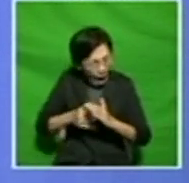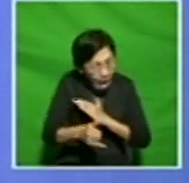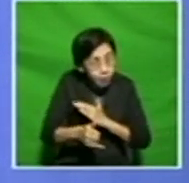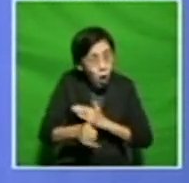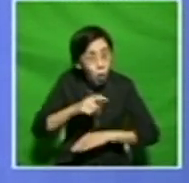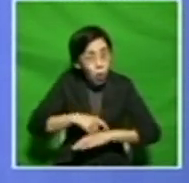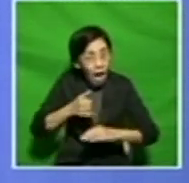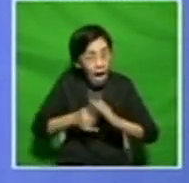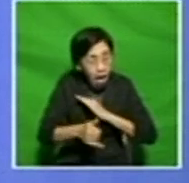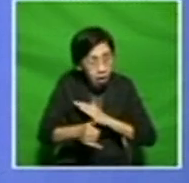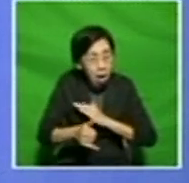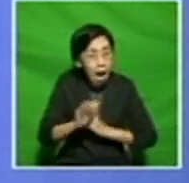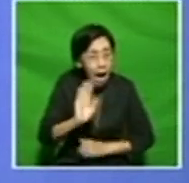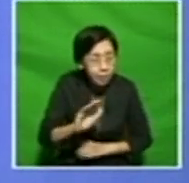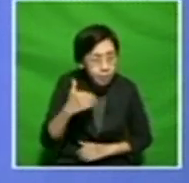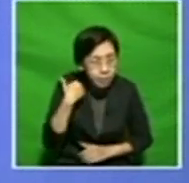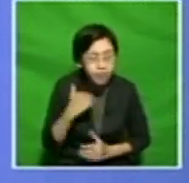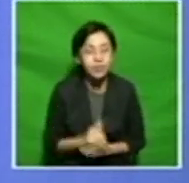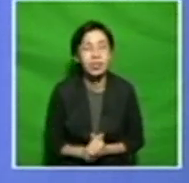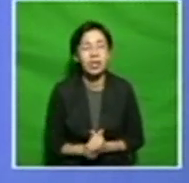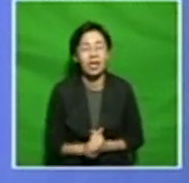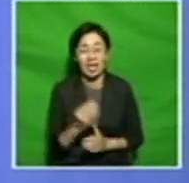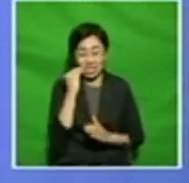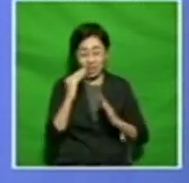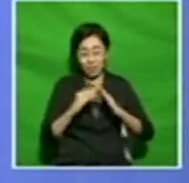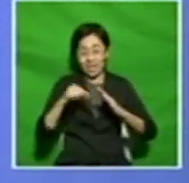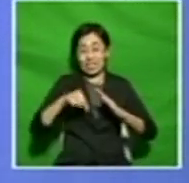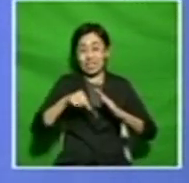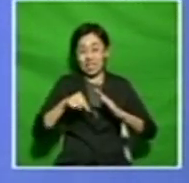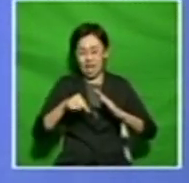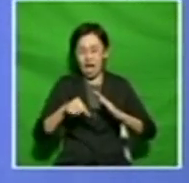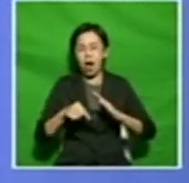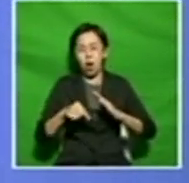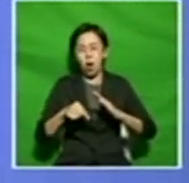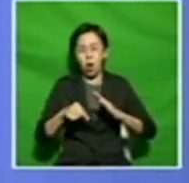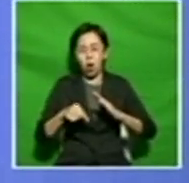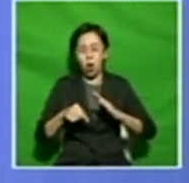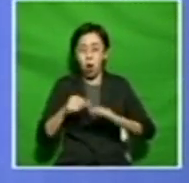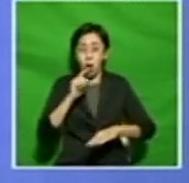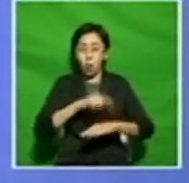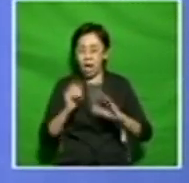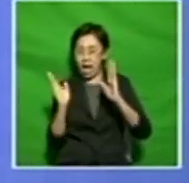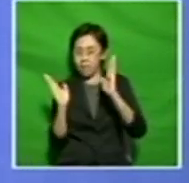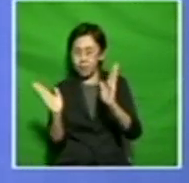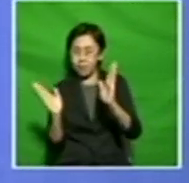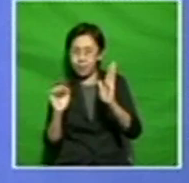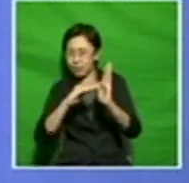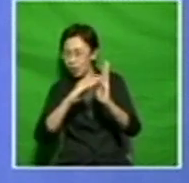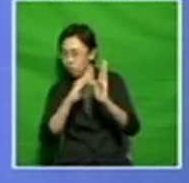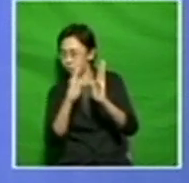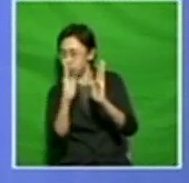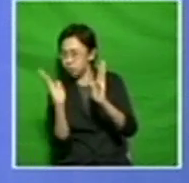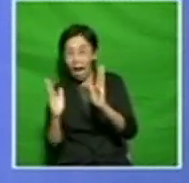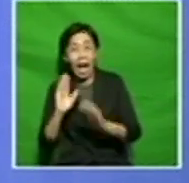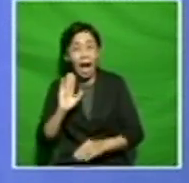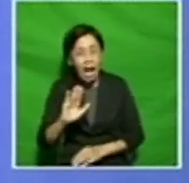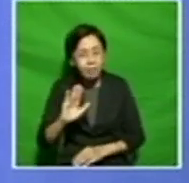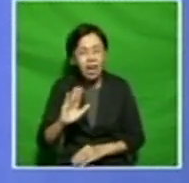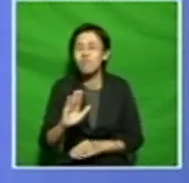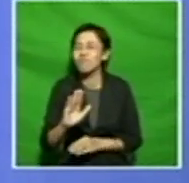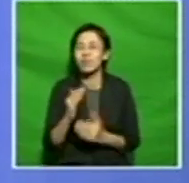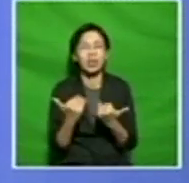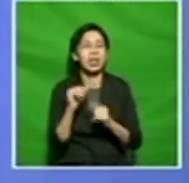เคอร์ฟิวนั้นก็คือการห้ามออกจากสถานที่ในเวลาอันกำหนดขณะนี้ยังไม่ได้ประกาศเคอร์ฟิว